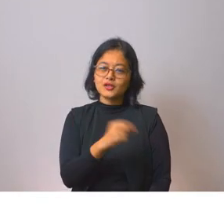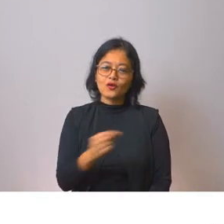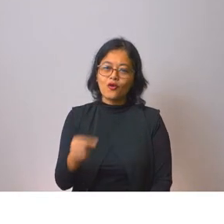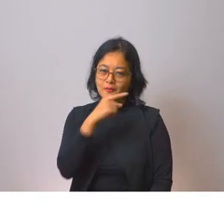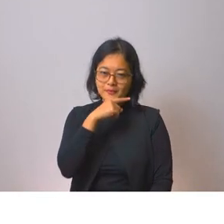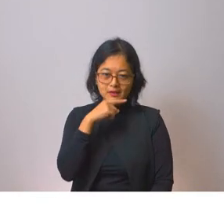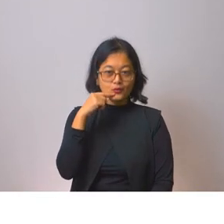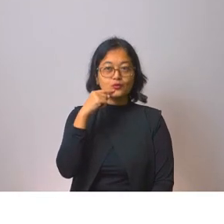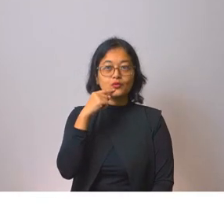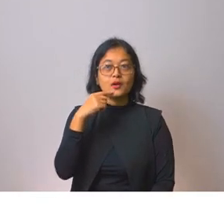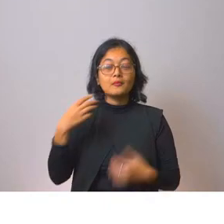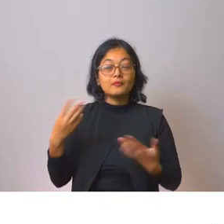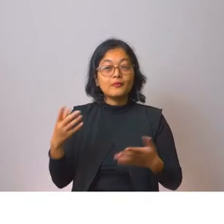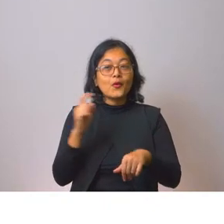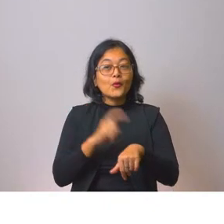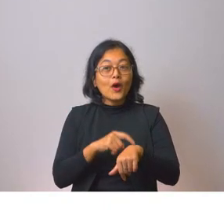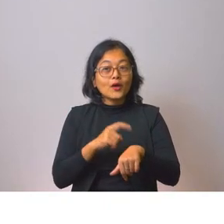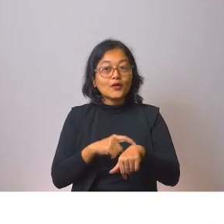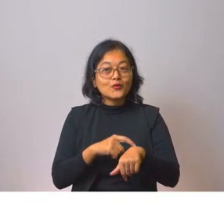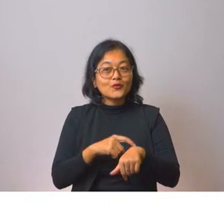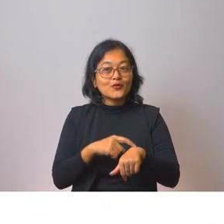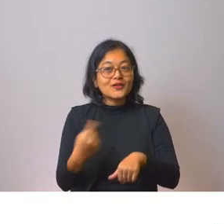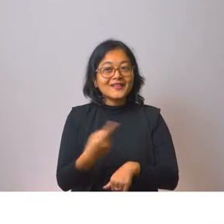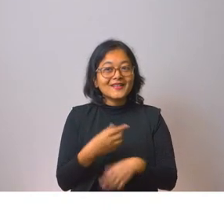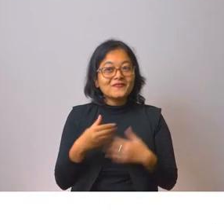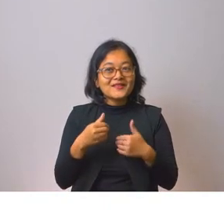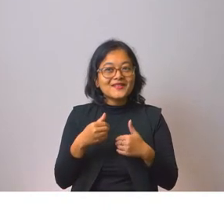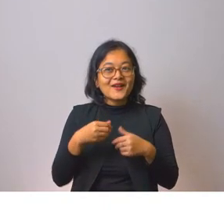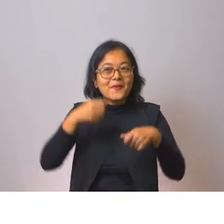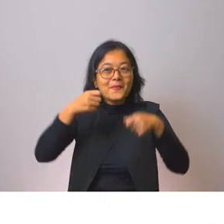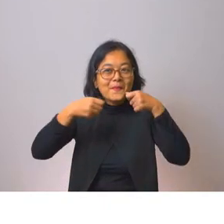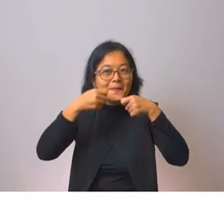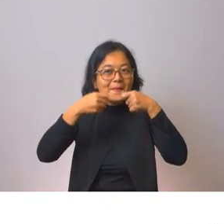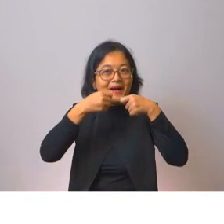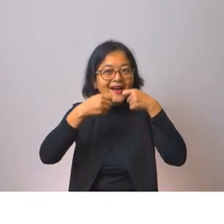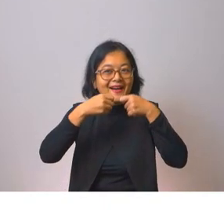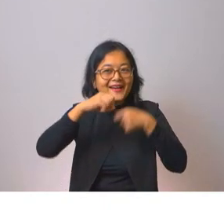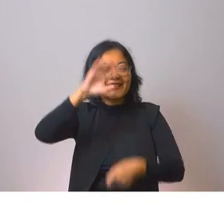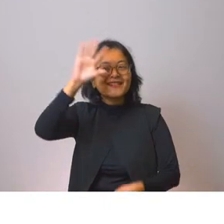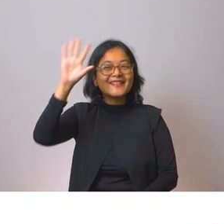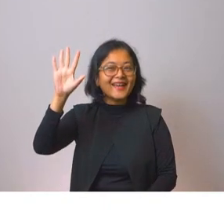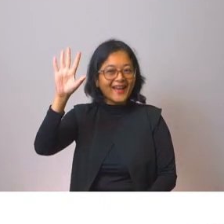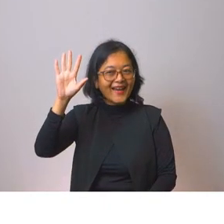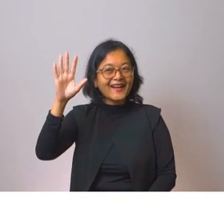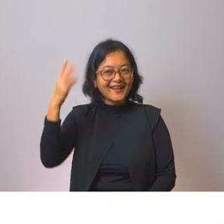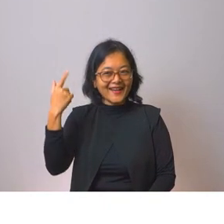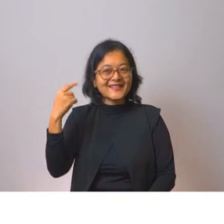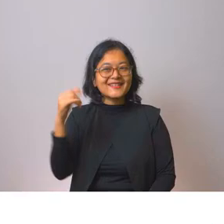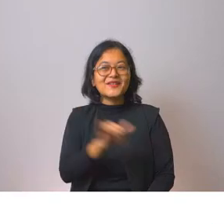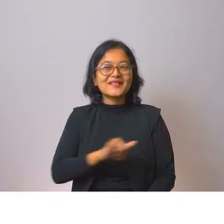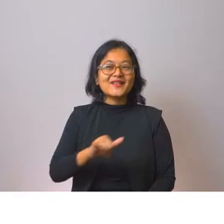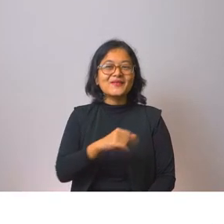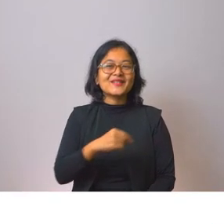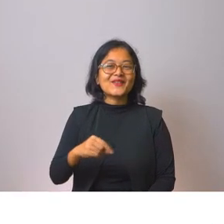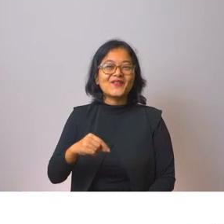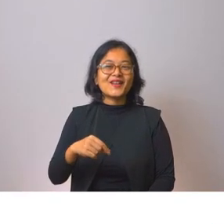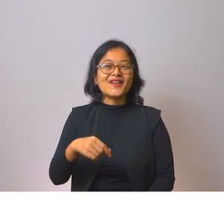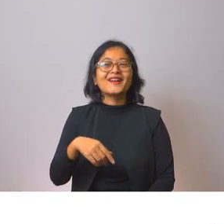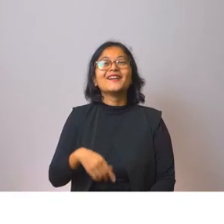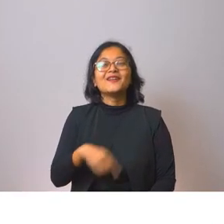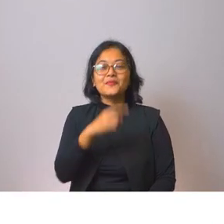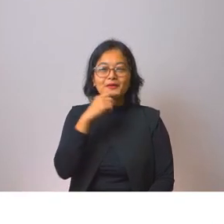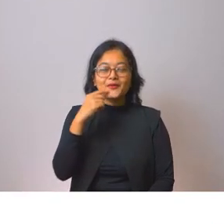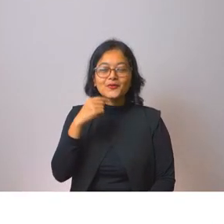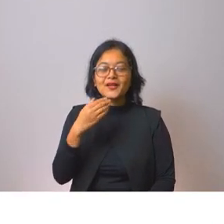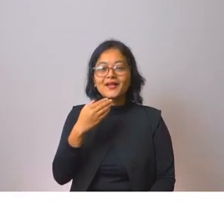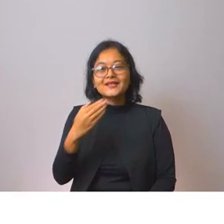saat rebutan makan siang dengan kakak sekolah minggu saat persiapan. Selamat Natal untuk